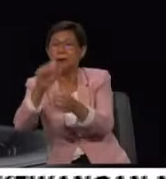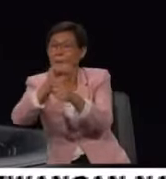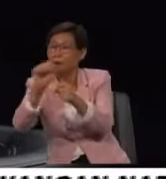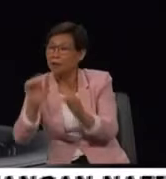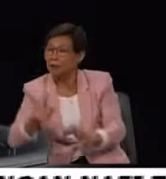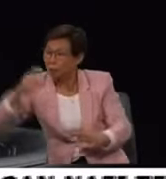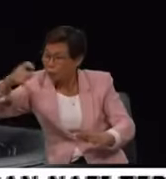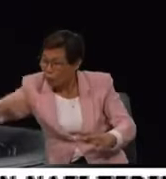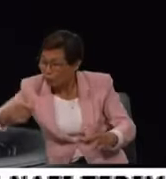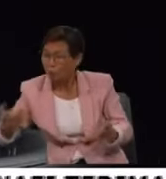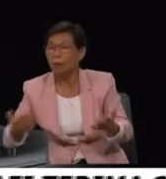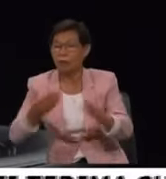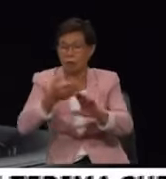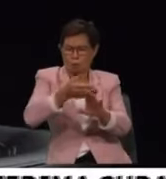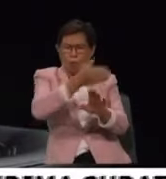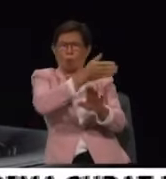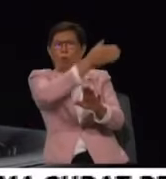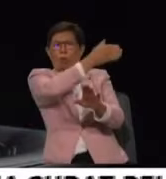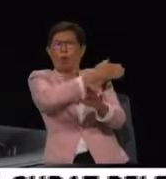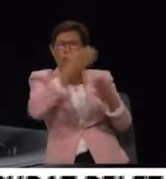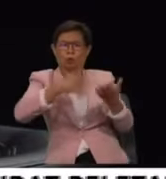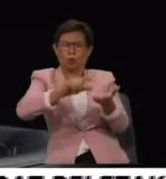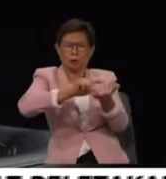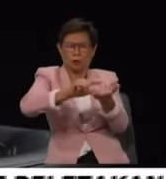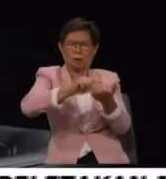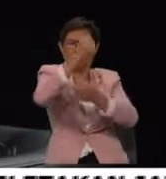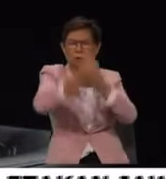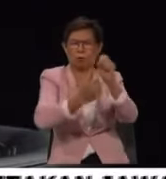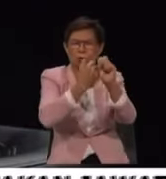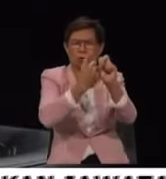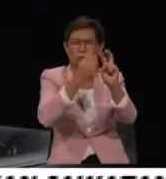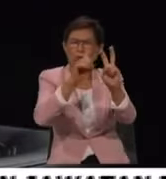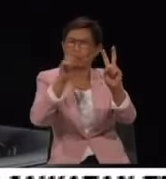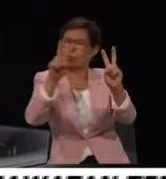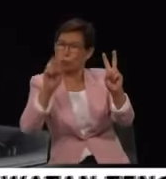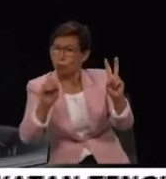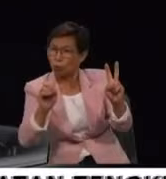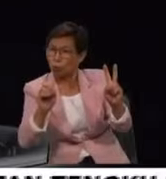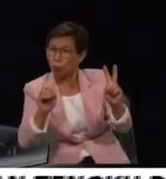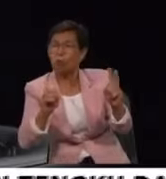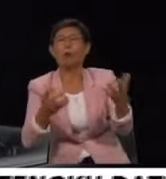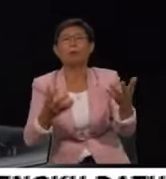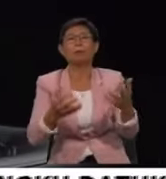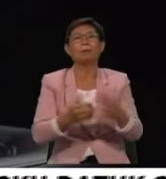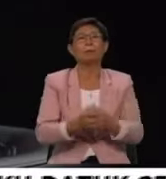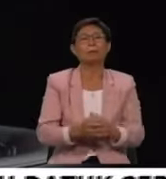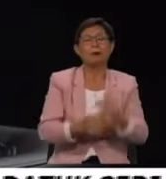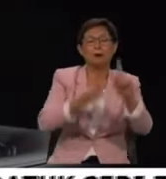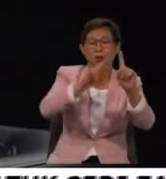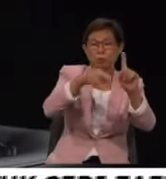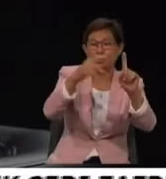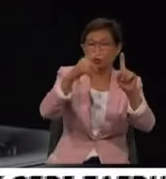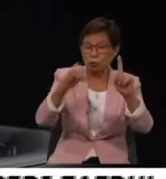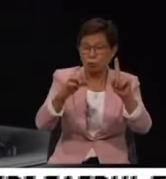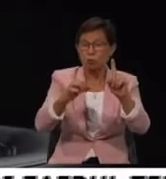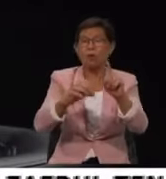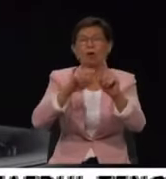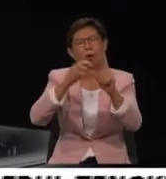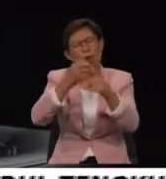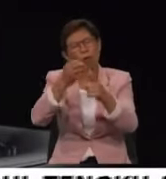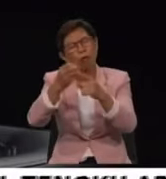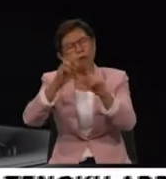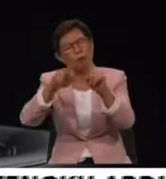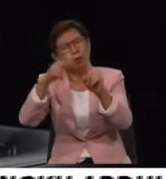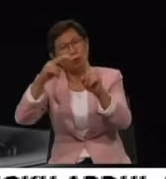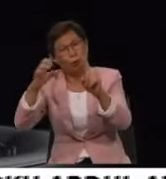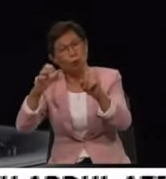kerja. Ah sebelum ni kita telah menaikkan gaji pada tahun 2020. M hm daripada 1100 ke 1200.